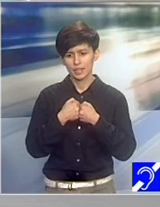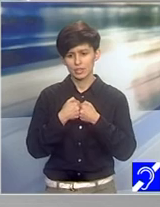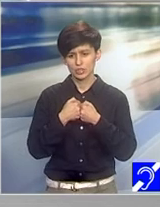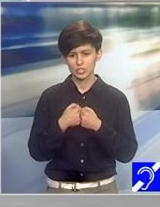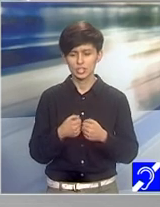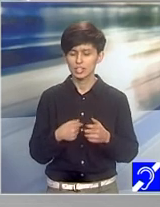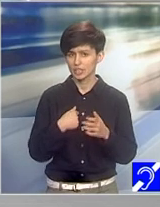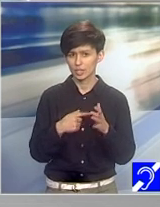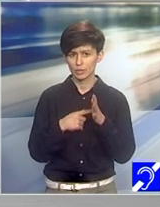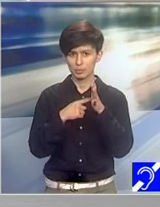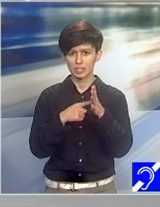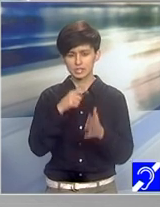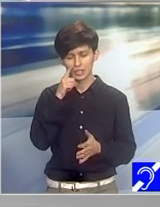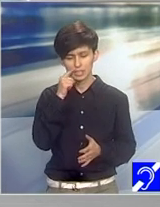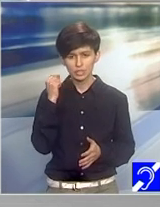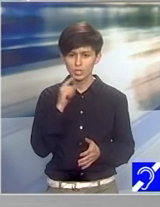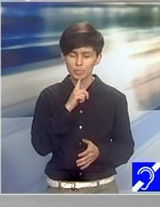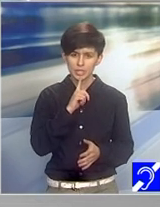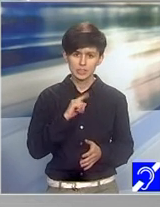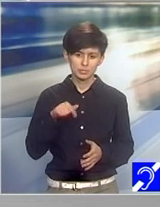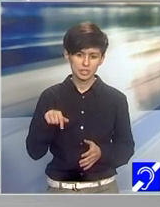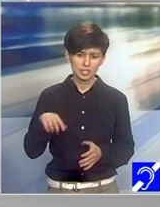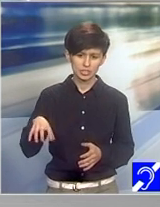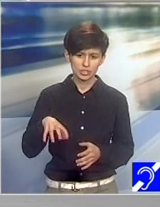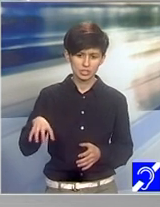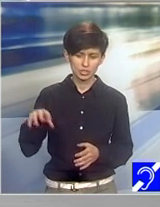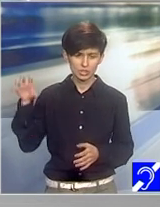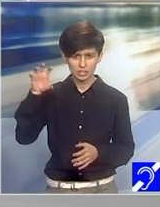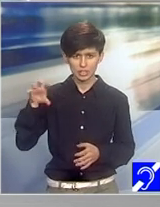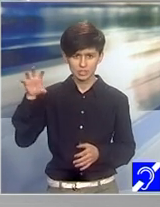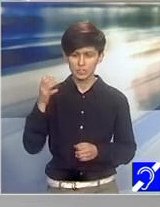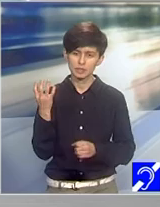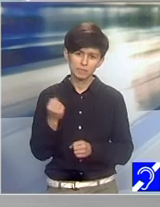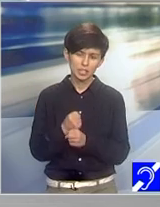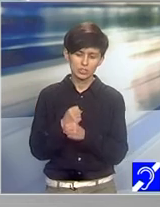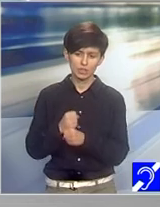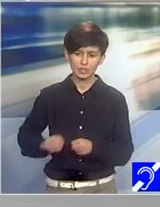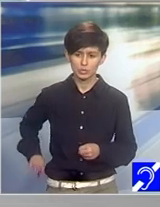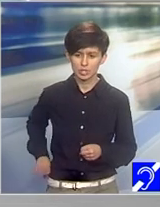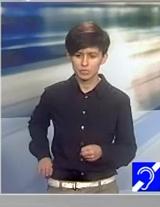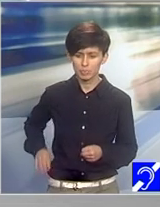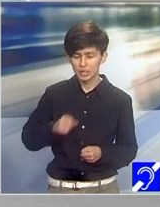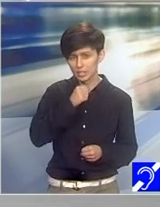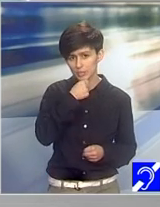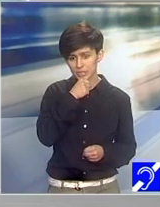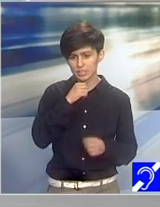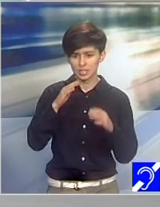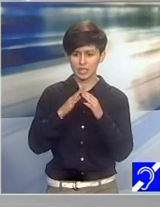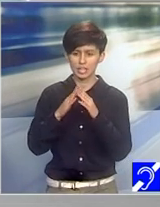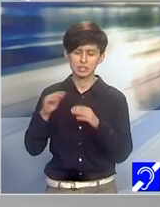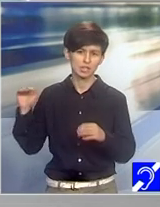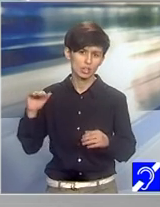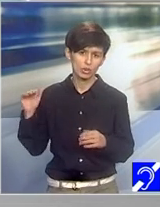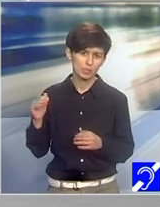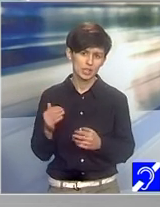în lumină și oamenii simpli din acest spațiu, din Transilvania, ce au făcut femeile, bătrânii, acasă, copiii, în timp ce